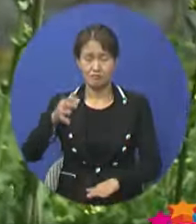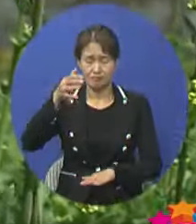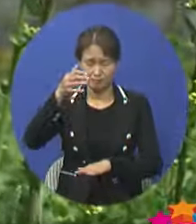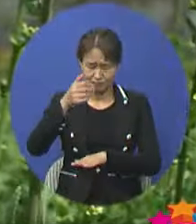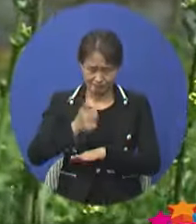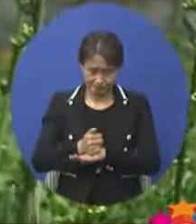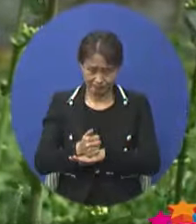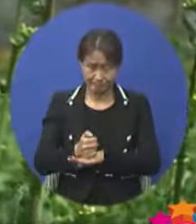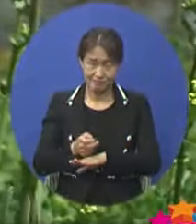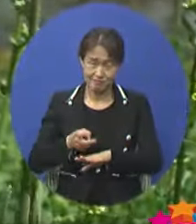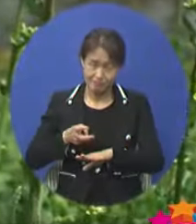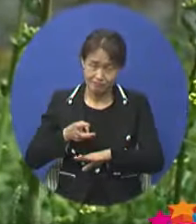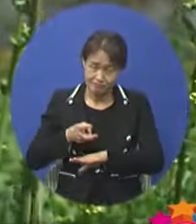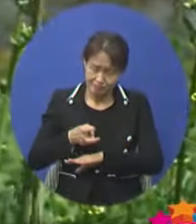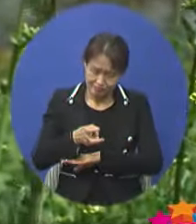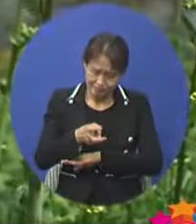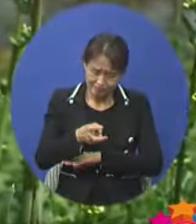마차로